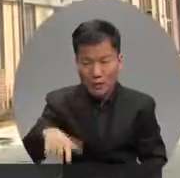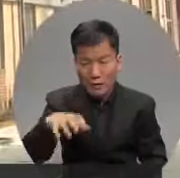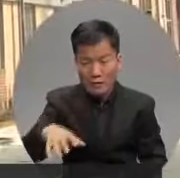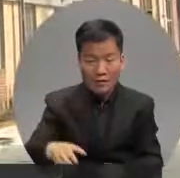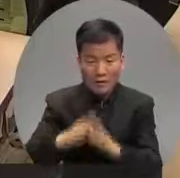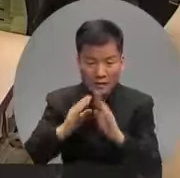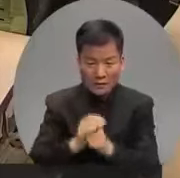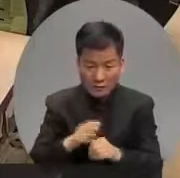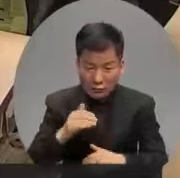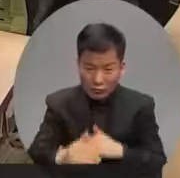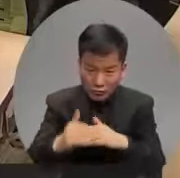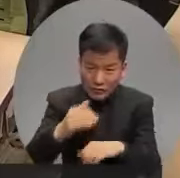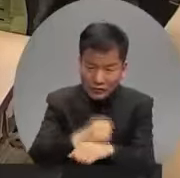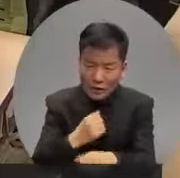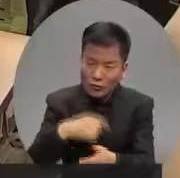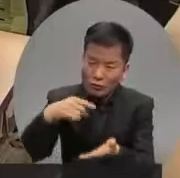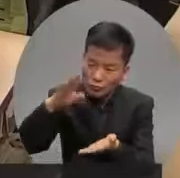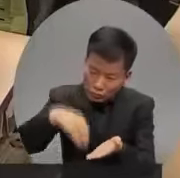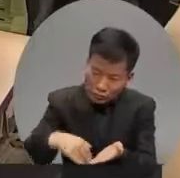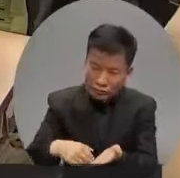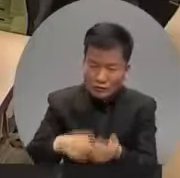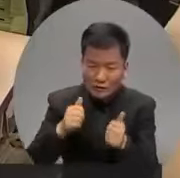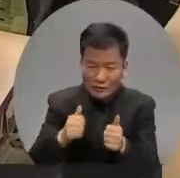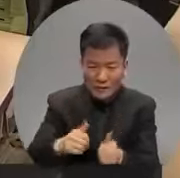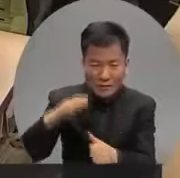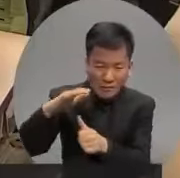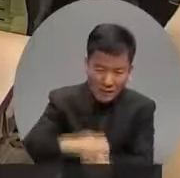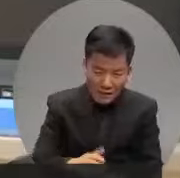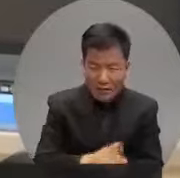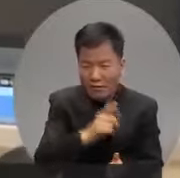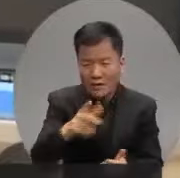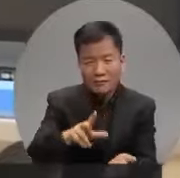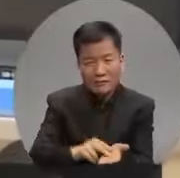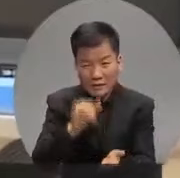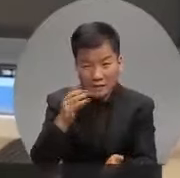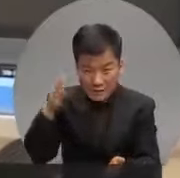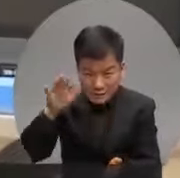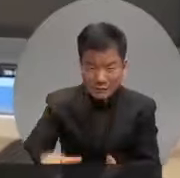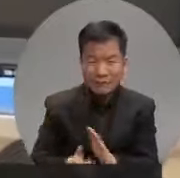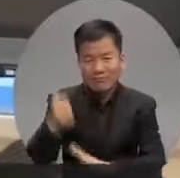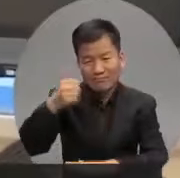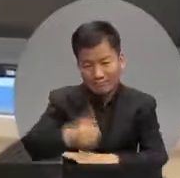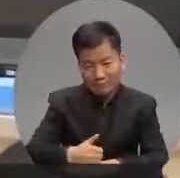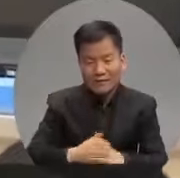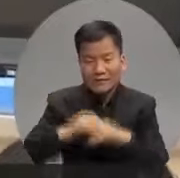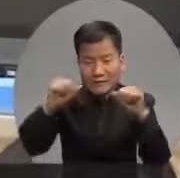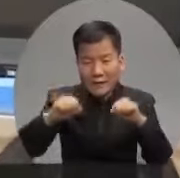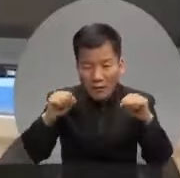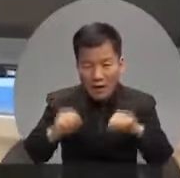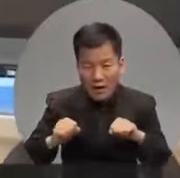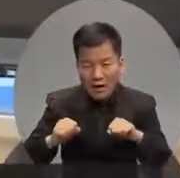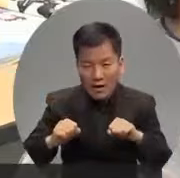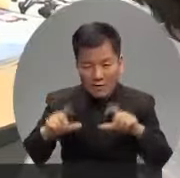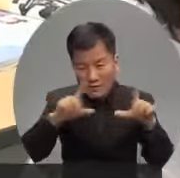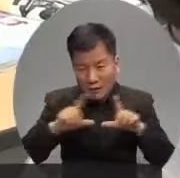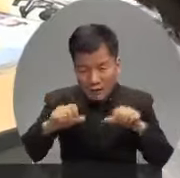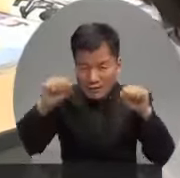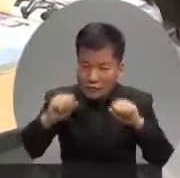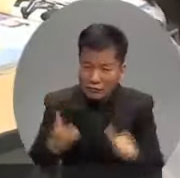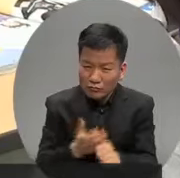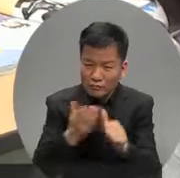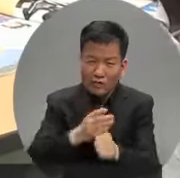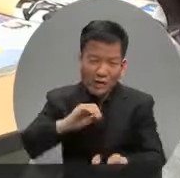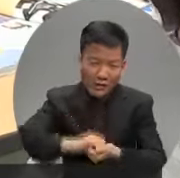잡기까지 교육부 심사에서 제동이 걸리는 등 우여곡절도 많았지만 생활체육만으로는 한계가 있는 선수